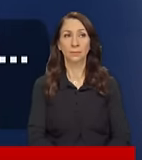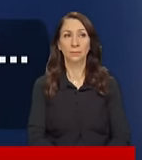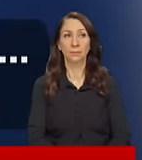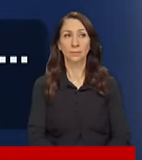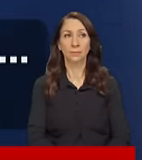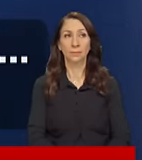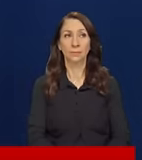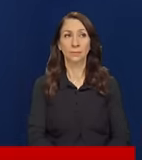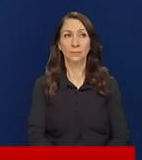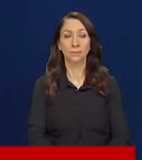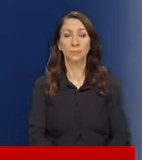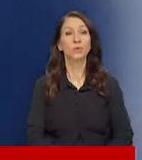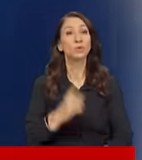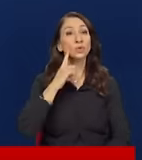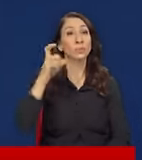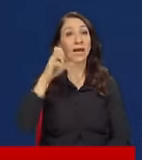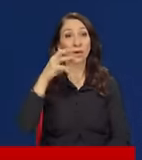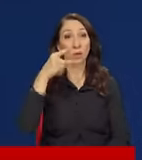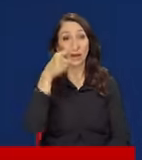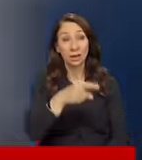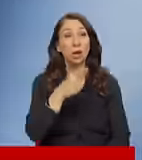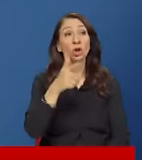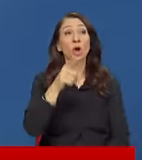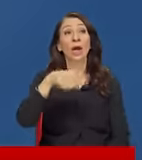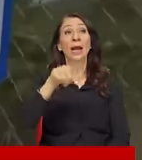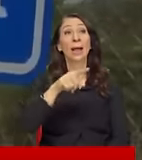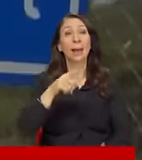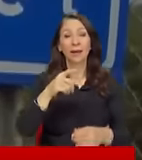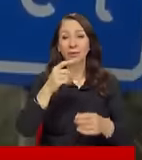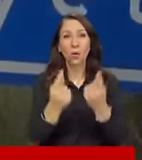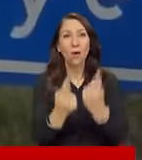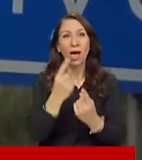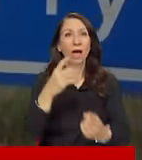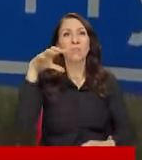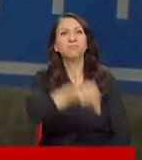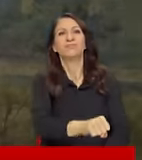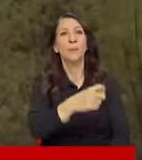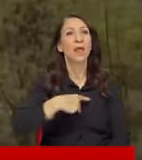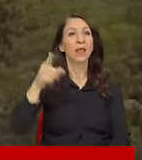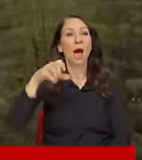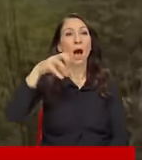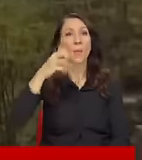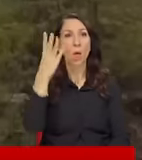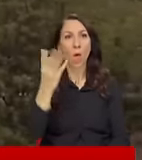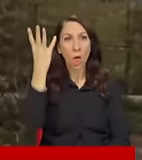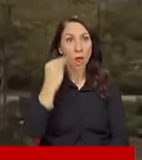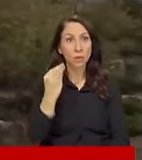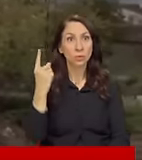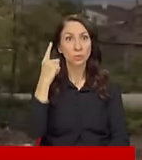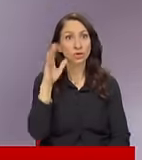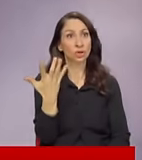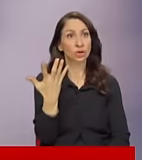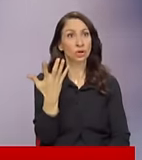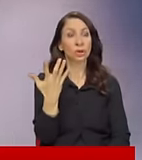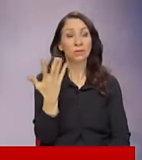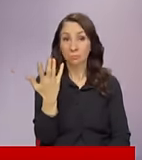Karacabey Belediyesi. Cumhurbaşkanı Erdoğan'ın köylülerin meralarına el koyan belediyenin AK Partili olduğunu öğrendiğinde duyduğu